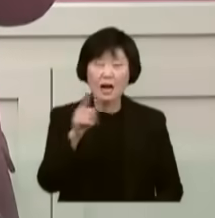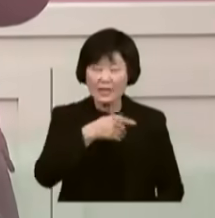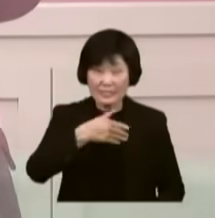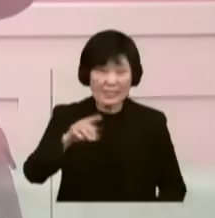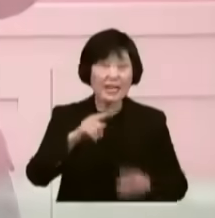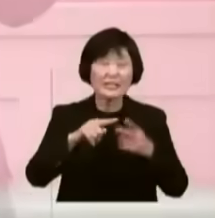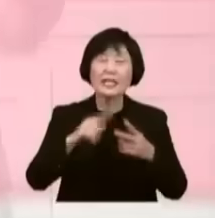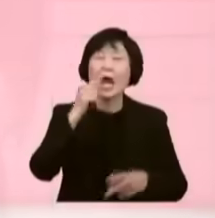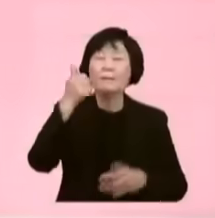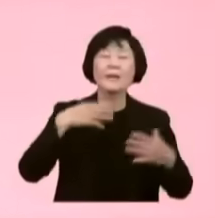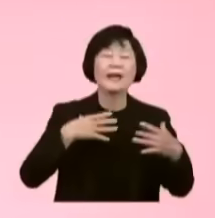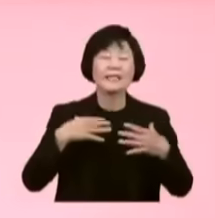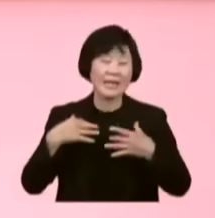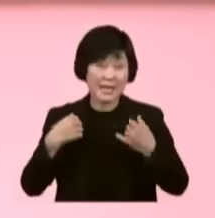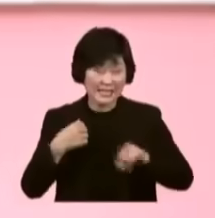딸은 나뿐일 거야.